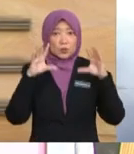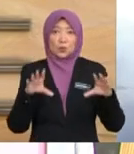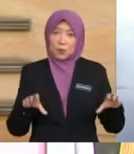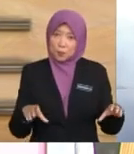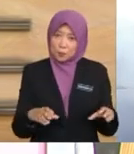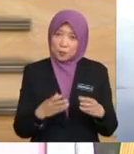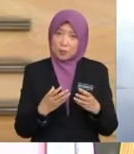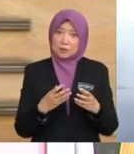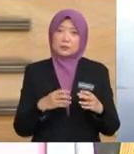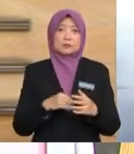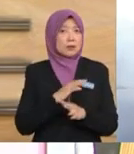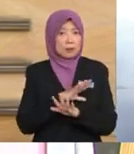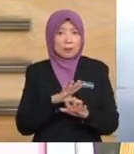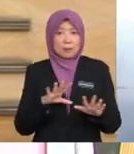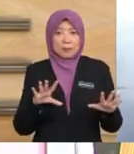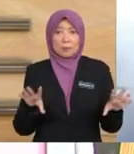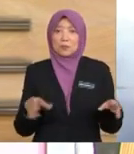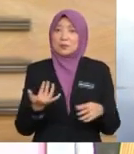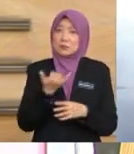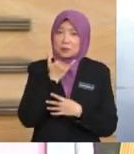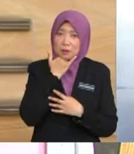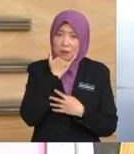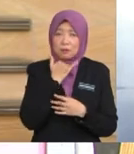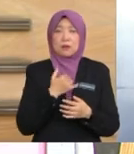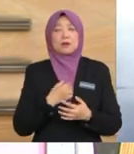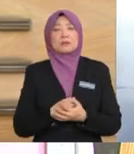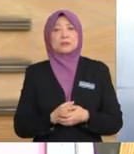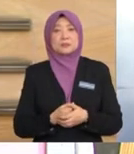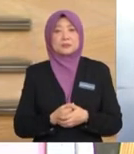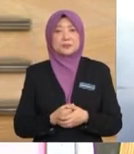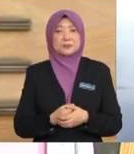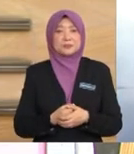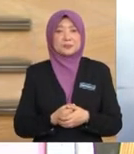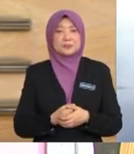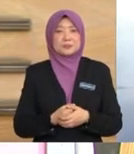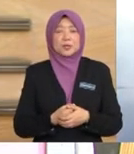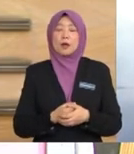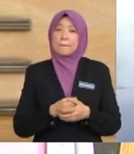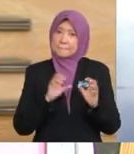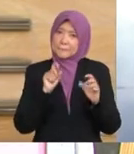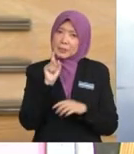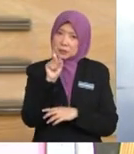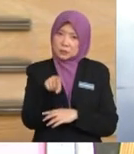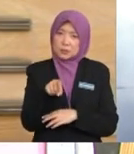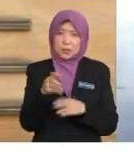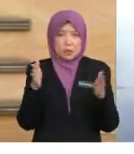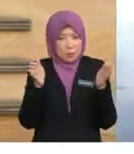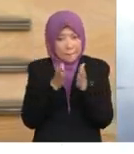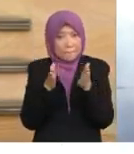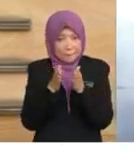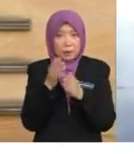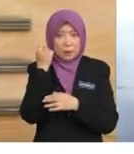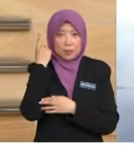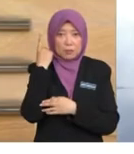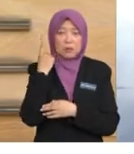saya cikgu. Tak apa Rina. Okey, maksudnya kali ini semua perlu dirapatkan. Yeah. Saya tambah sajalah cikgu. Boleh. Yang mana